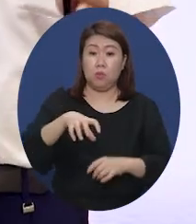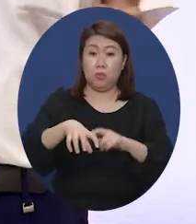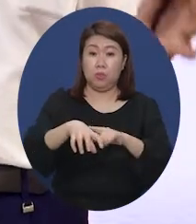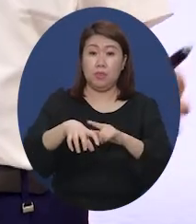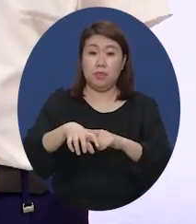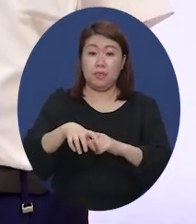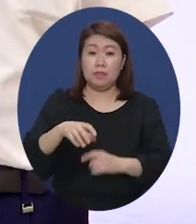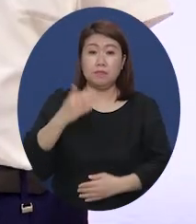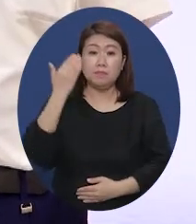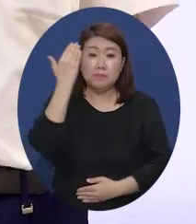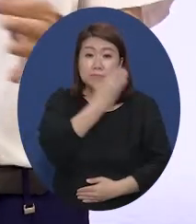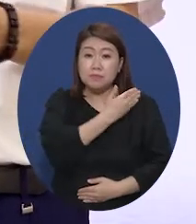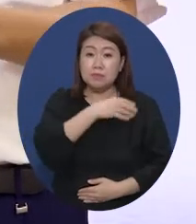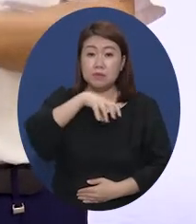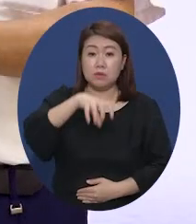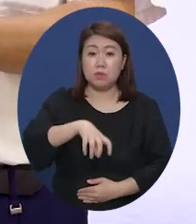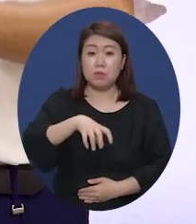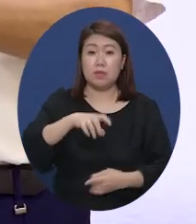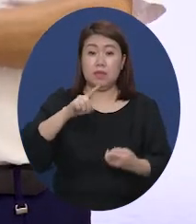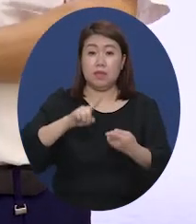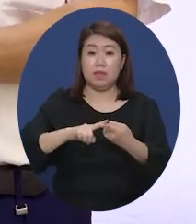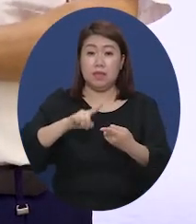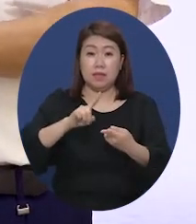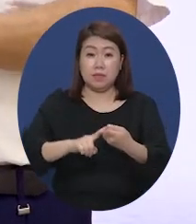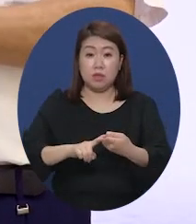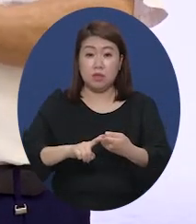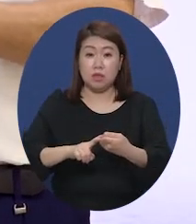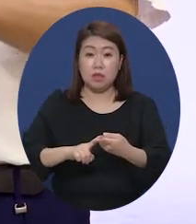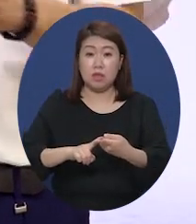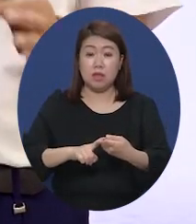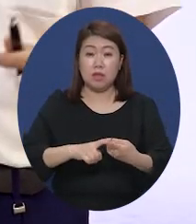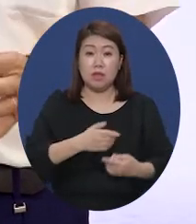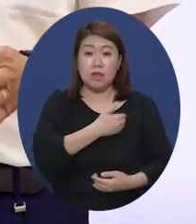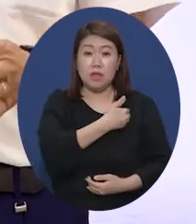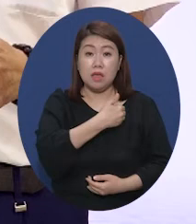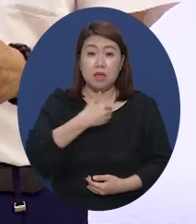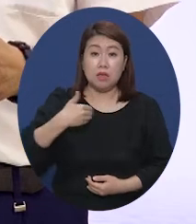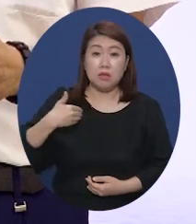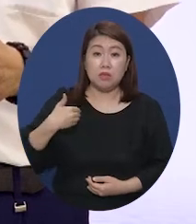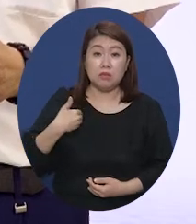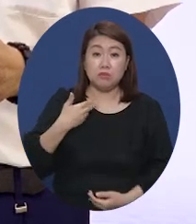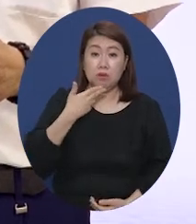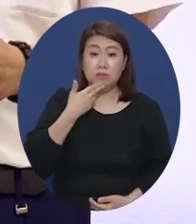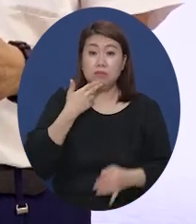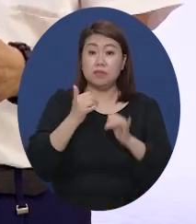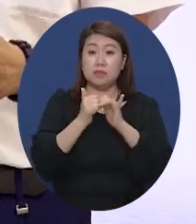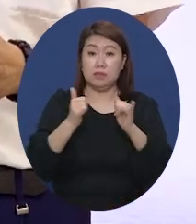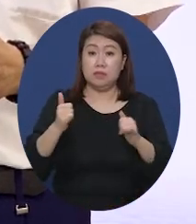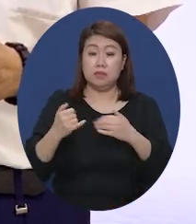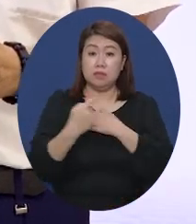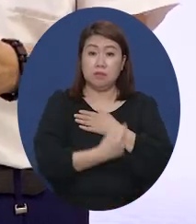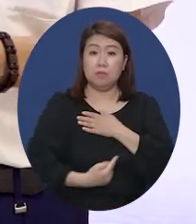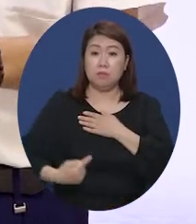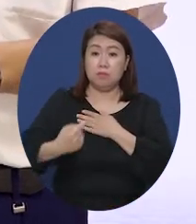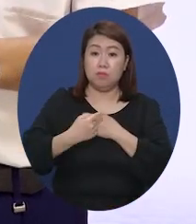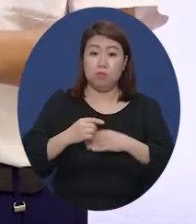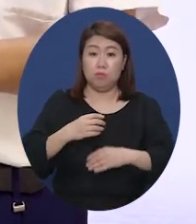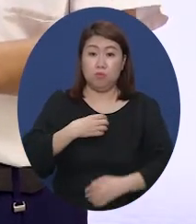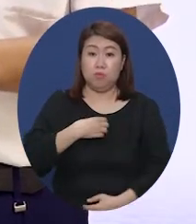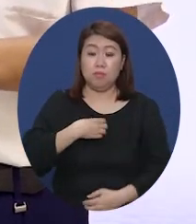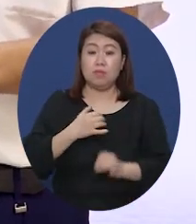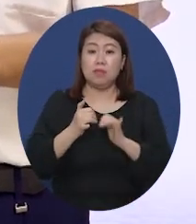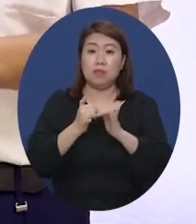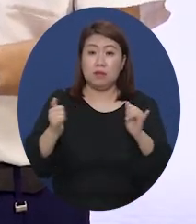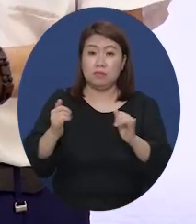생활하는 그런 지역에 대해서 이제 생활이 여의치 않은 인도들 경우, 그죠? 신변 위협을